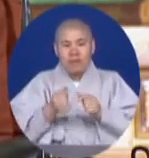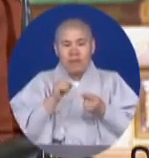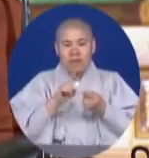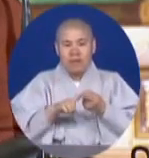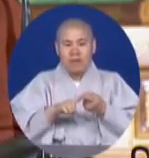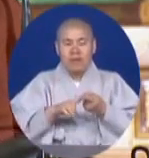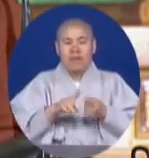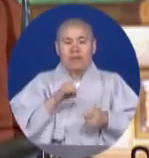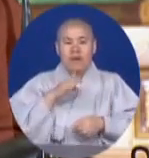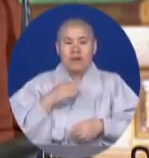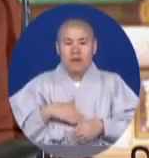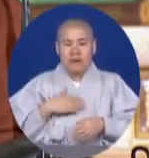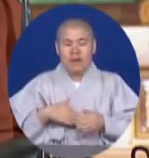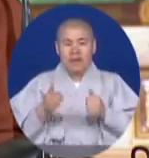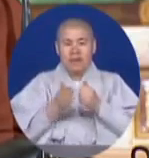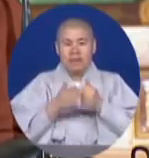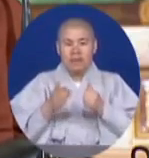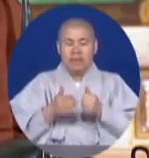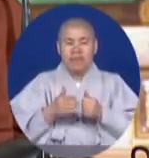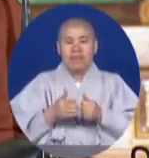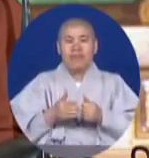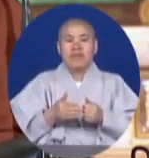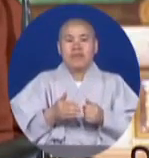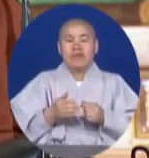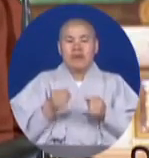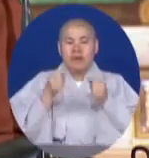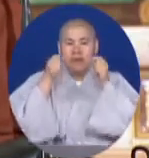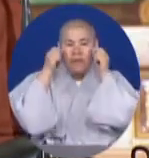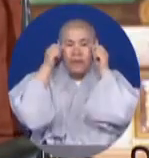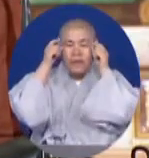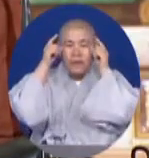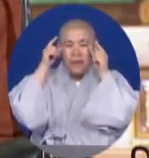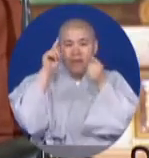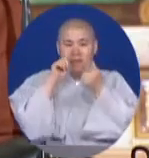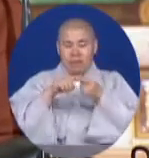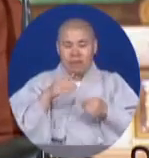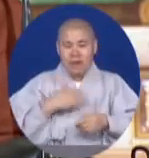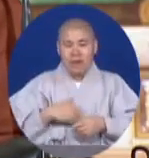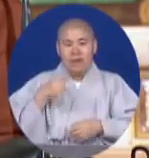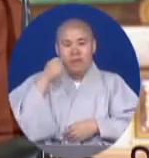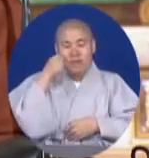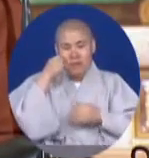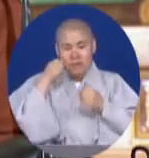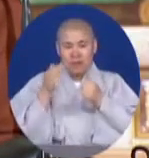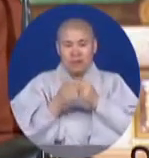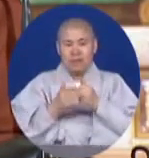해탈, 성불 이런 열반낙, 불낙을 알 수가 없거든요.